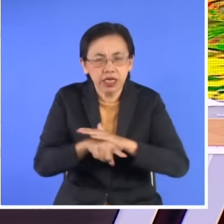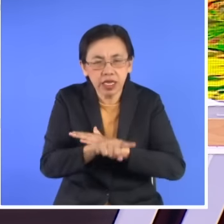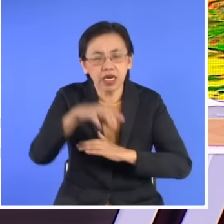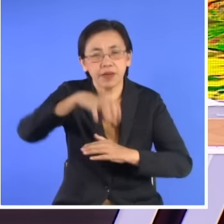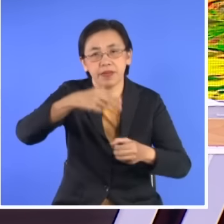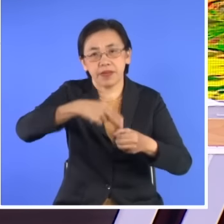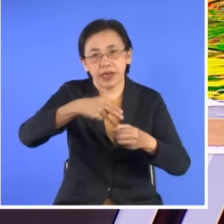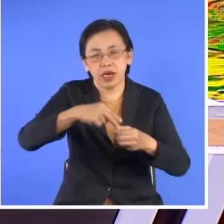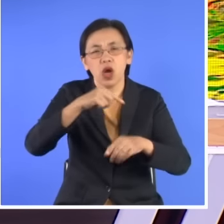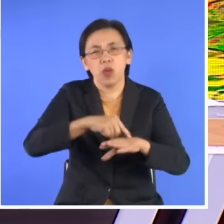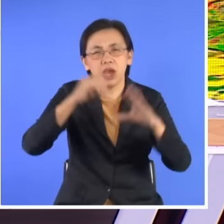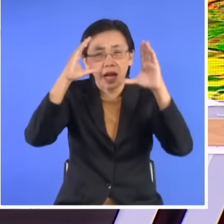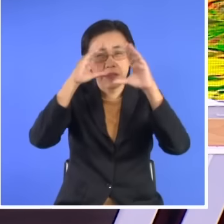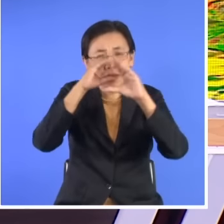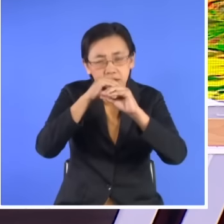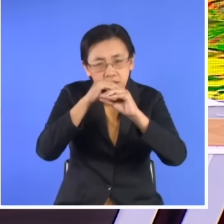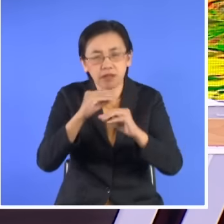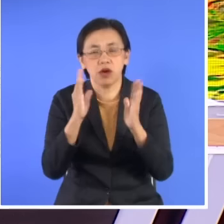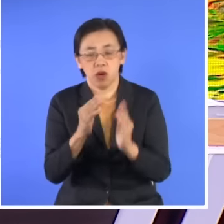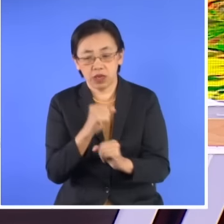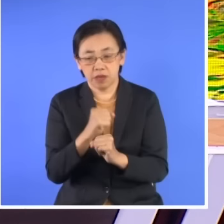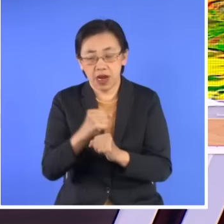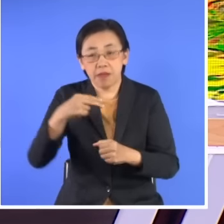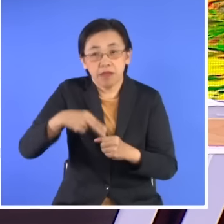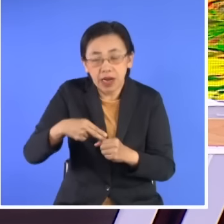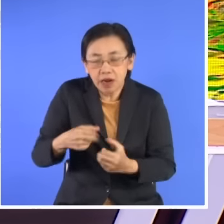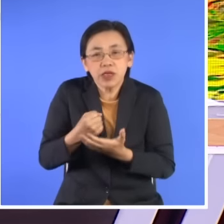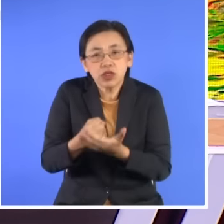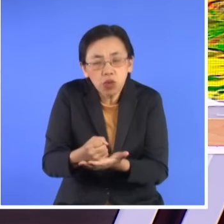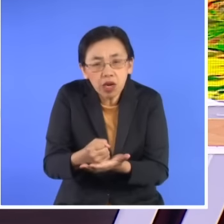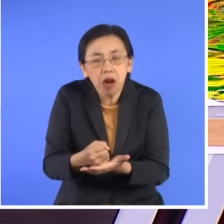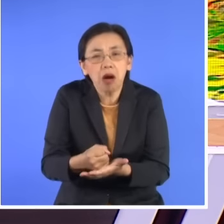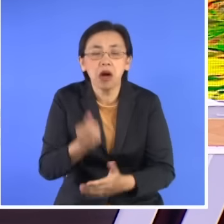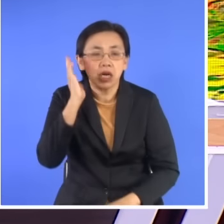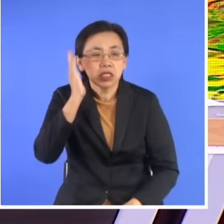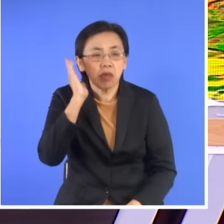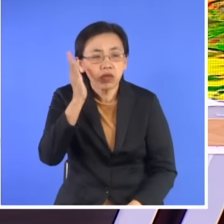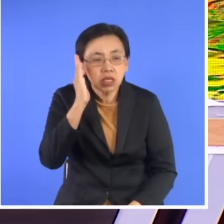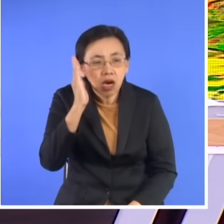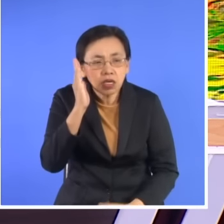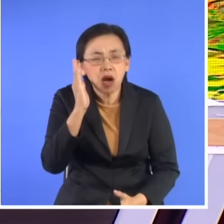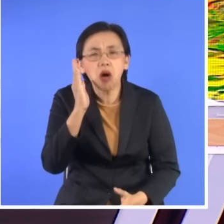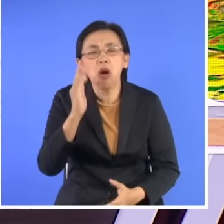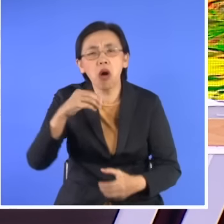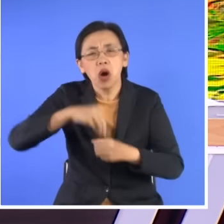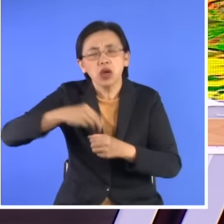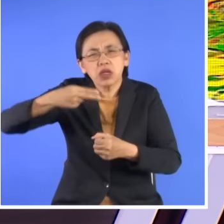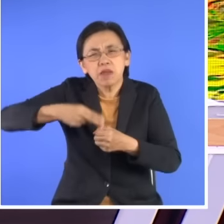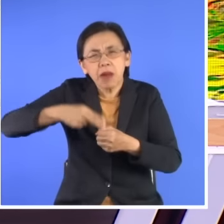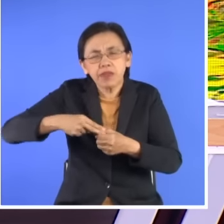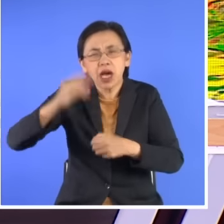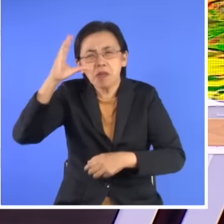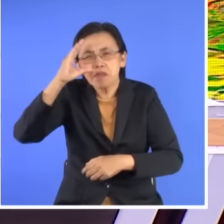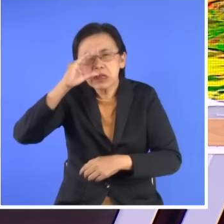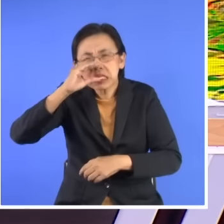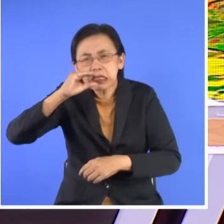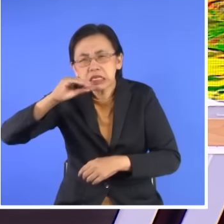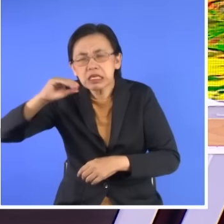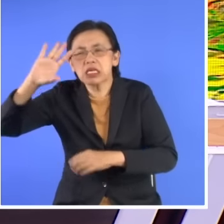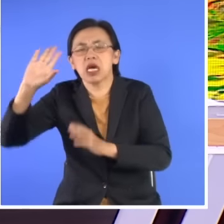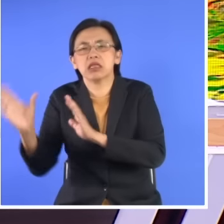กลางดึกว่าอย่างงั้นเถอะพนักงานเห็นก็เลยไปช่วยเหลือแต่ว่าหนุ่มคนนี้นะครับเอยู่ในปั๊มเนี่ยตั้งแต่ดึกถึงเช้าเลยนะครับ